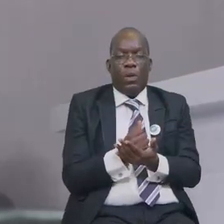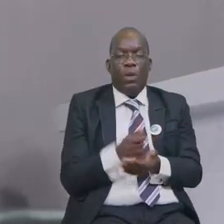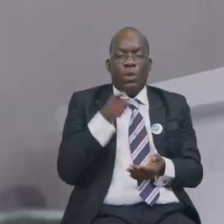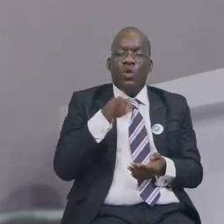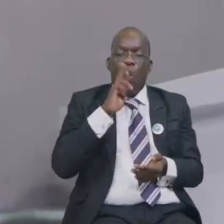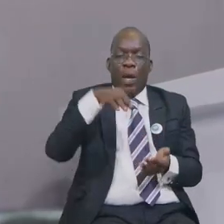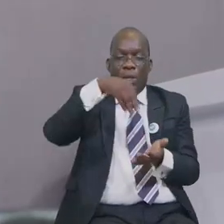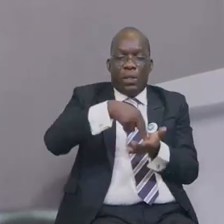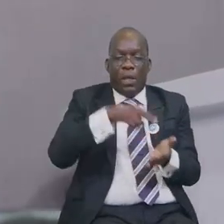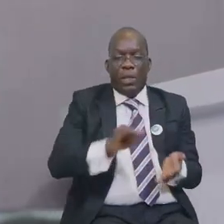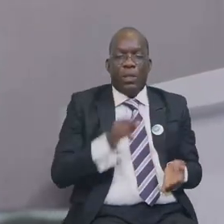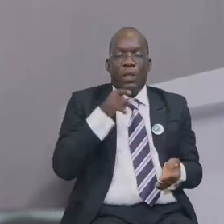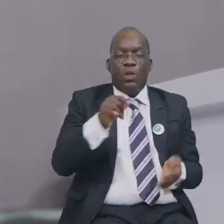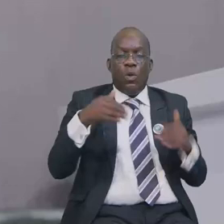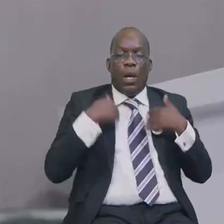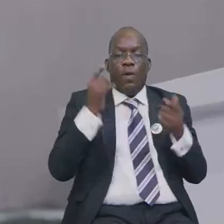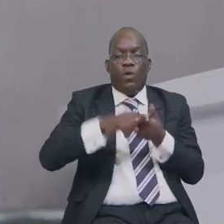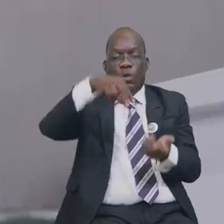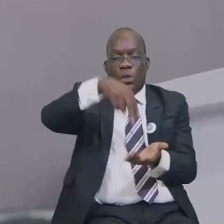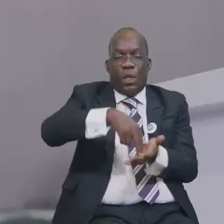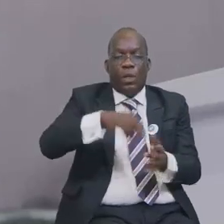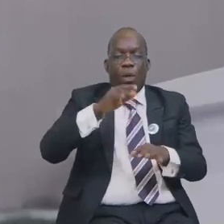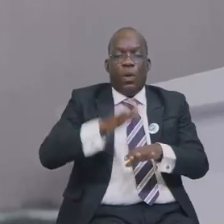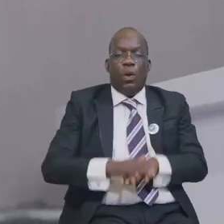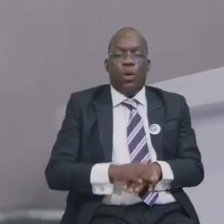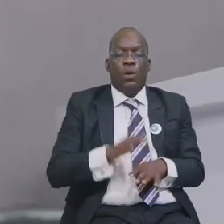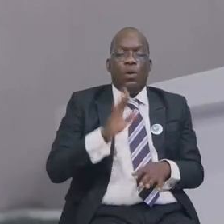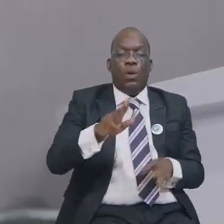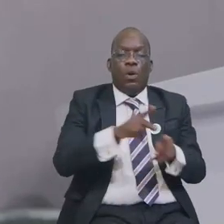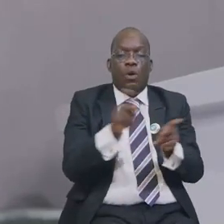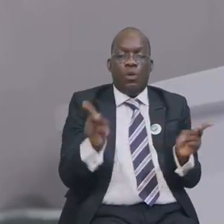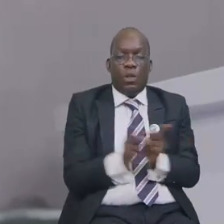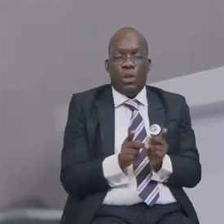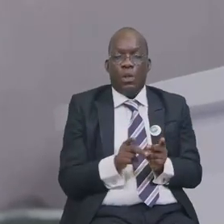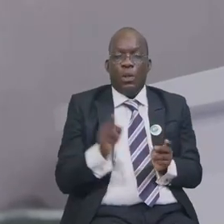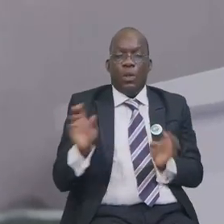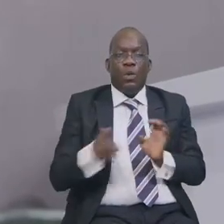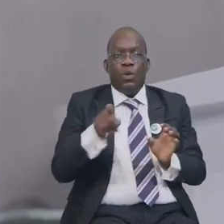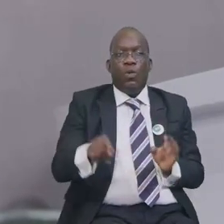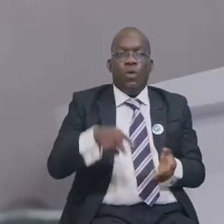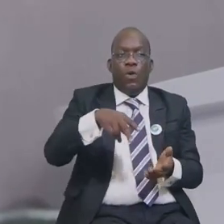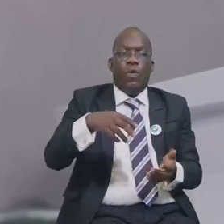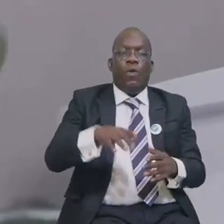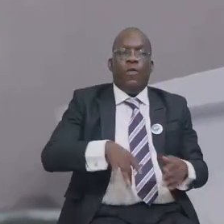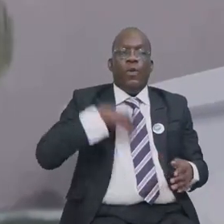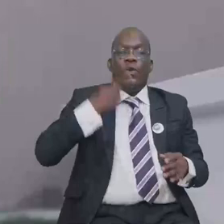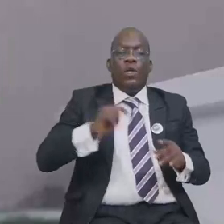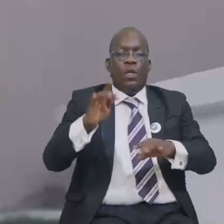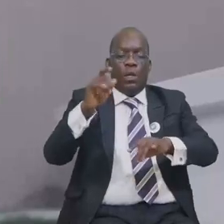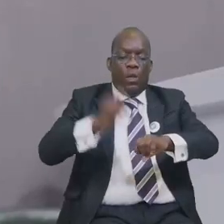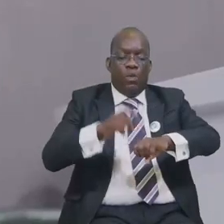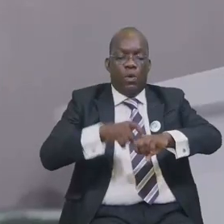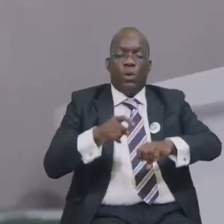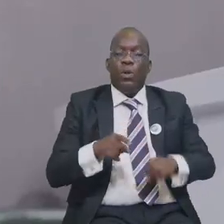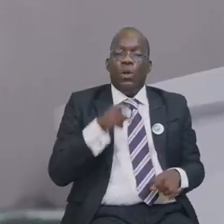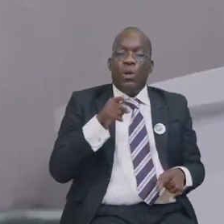Tu es debout et tu veux te tenir sur tes os. Est-ce que tu sens tes os? Non. Mais les choses